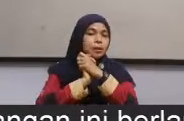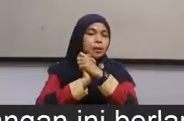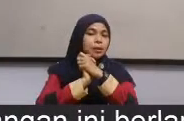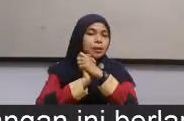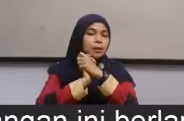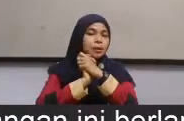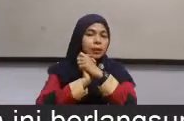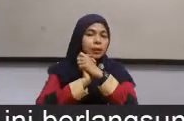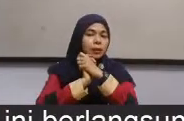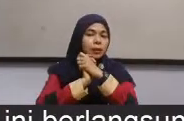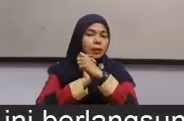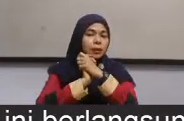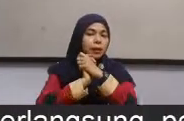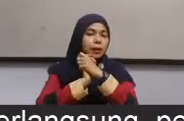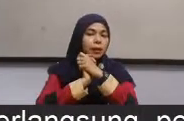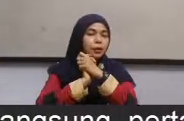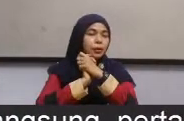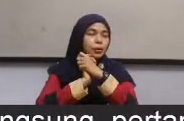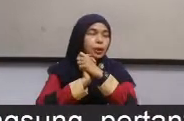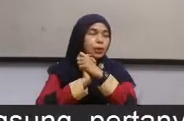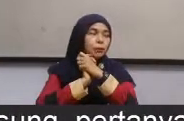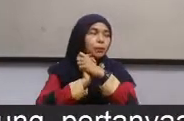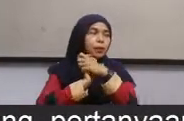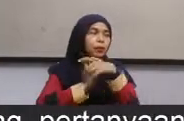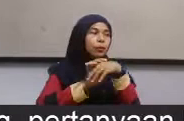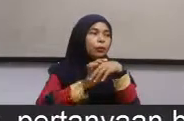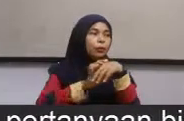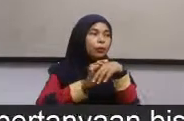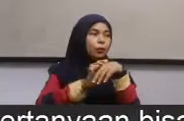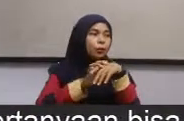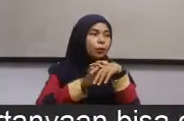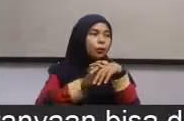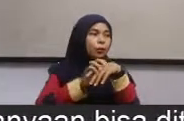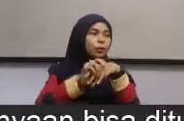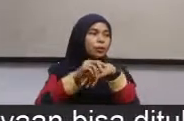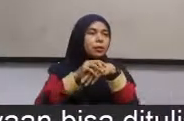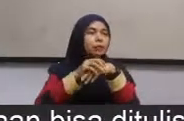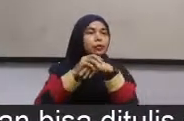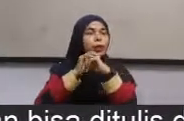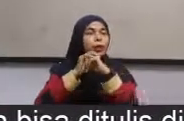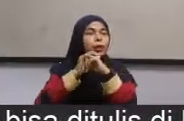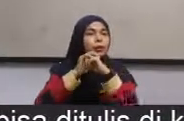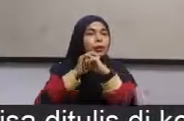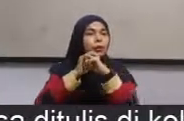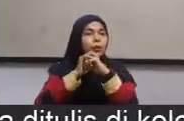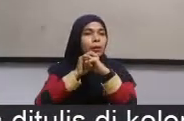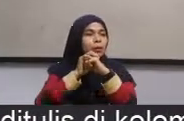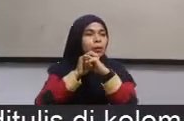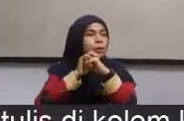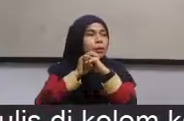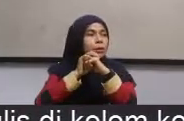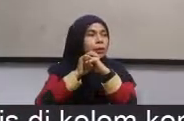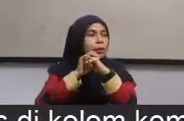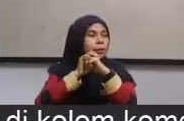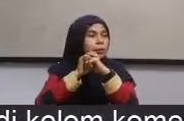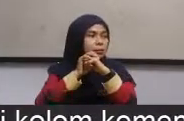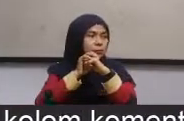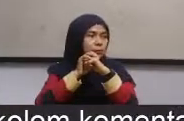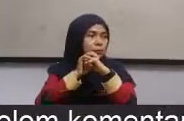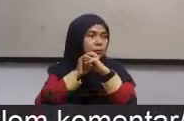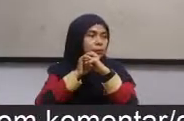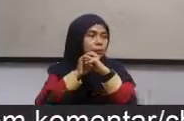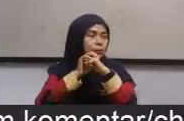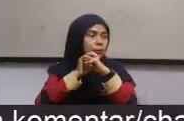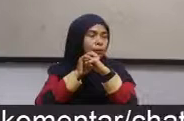kompetisi-kompetisi dalam kemajuan pengetahuan dan teknologi atau misalnya Bu saya mau ikut kompetisi sains